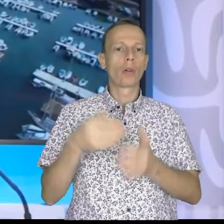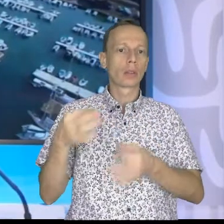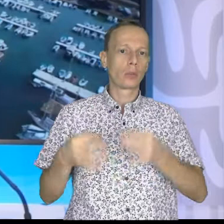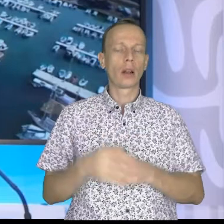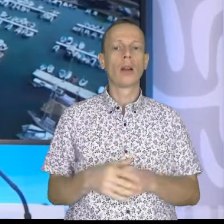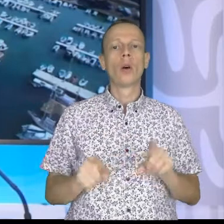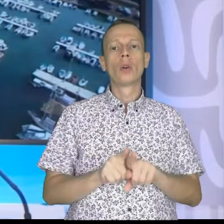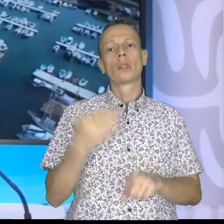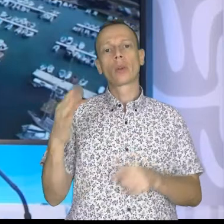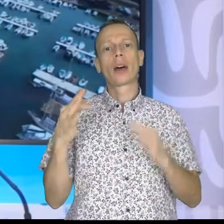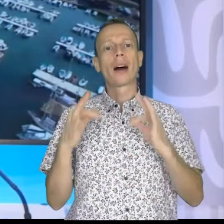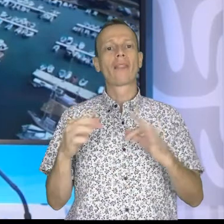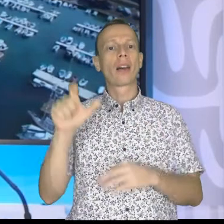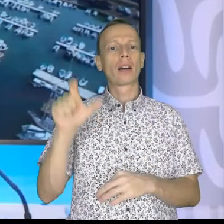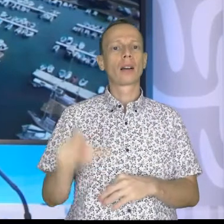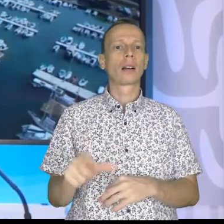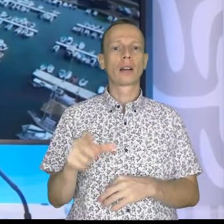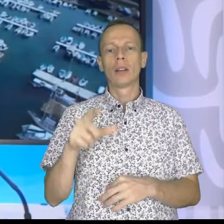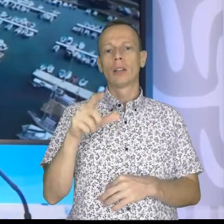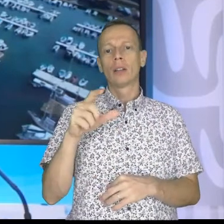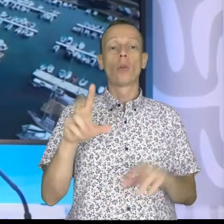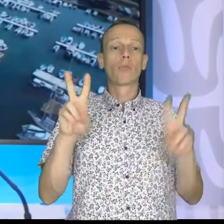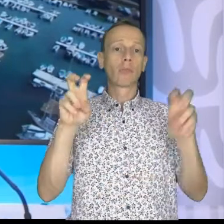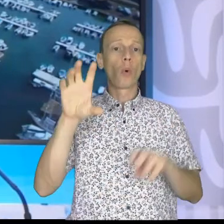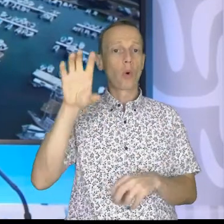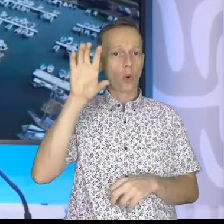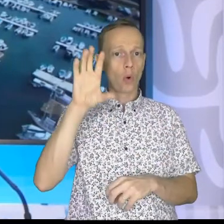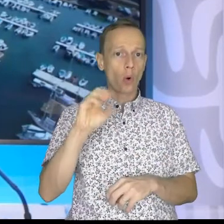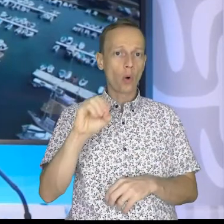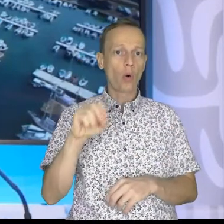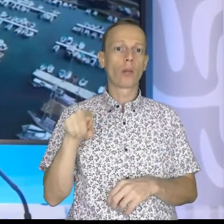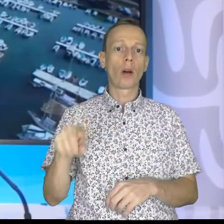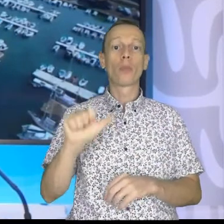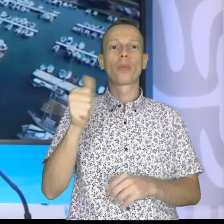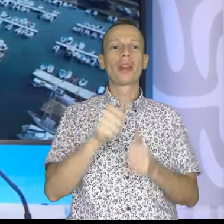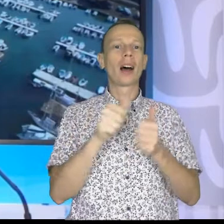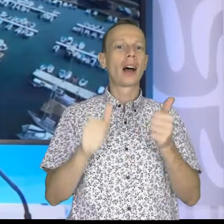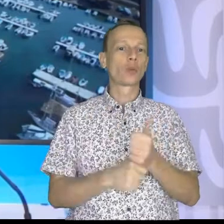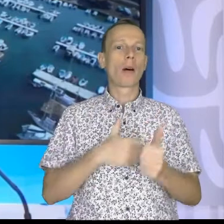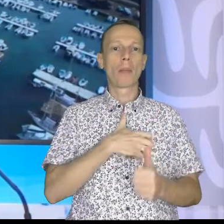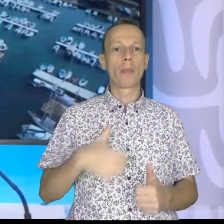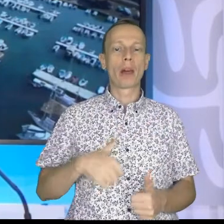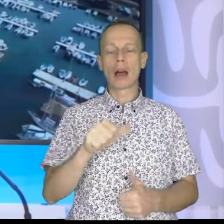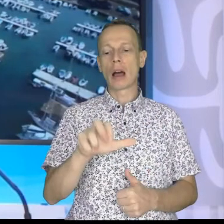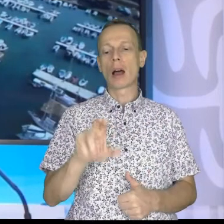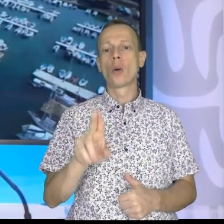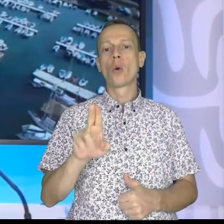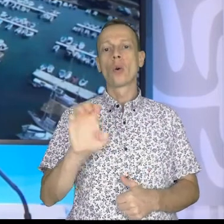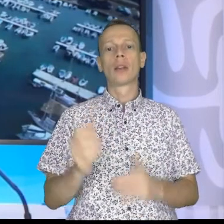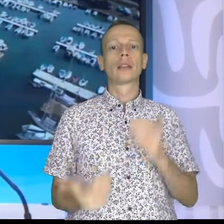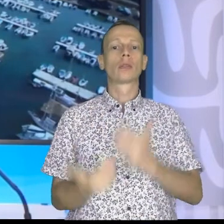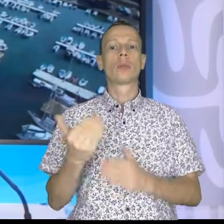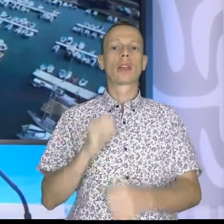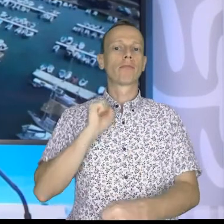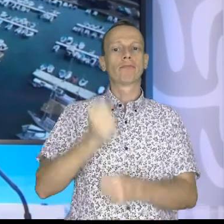affaire devant la cour d'appel, celle de Jacques Dindi Coco. L'ex-premier adjoint au maire de Haroué a été condamné ce matin à 12 mois